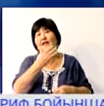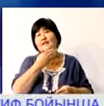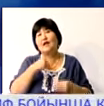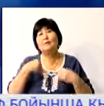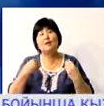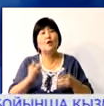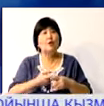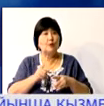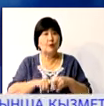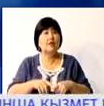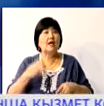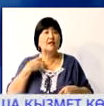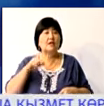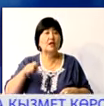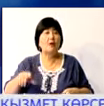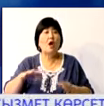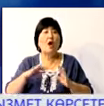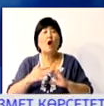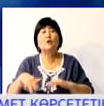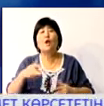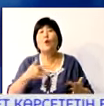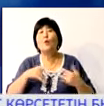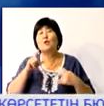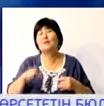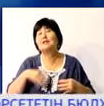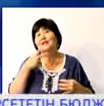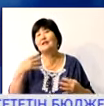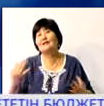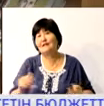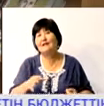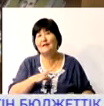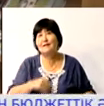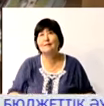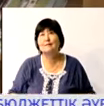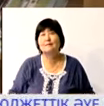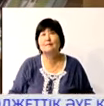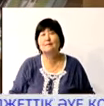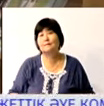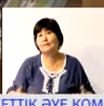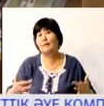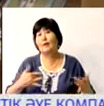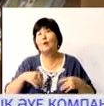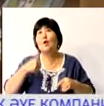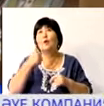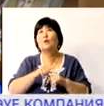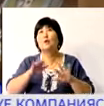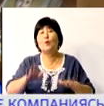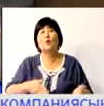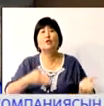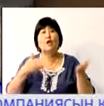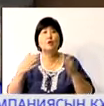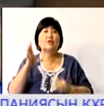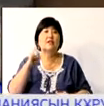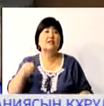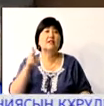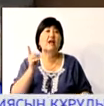берді. Сонымен қатар сыр бойлықтар аудан өнерпаздарының өнерін тамашалады. Өнері өрден, орны төрден Сырдария.